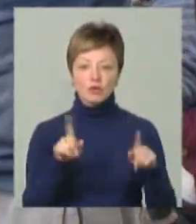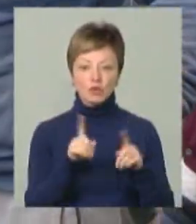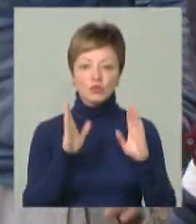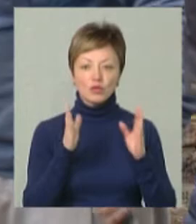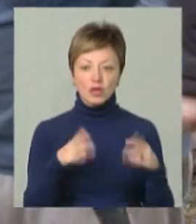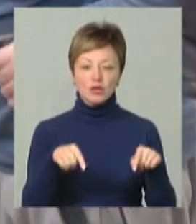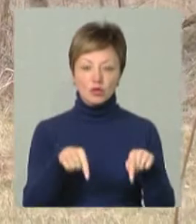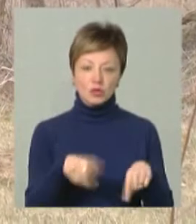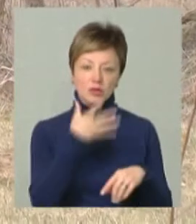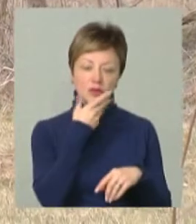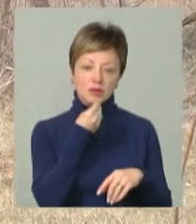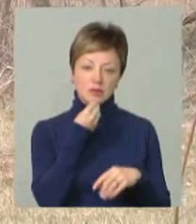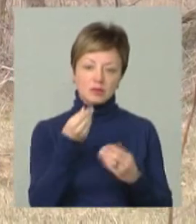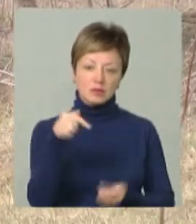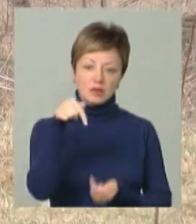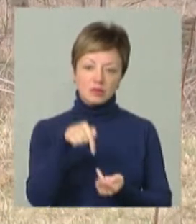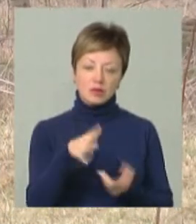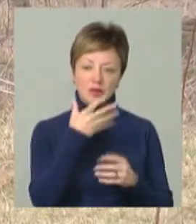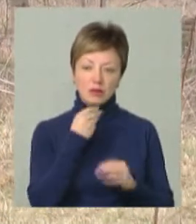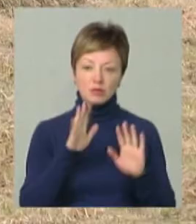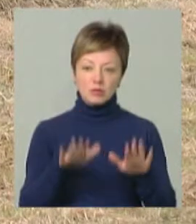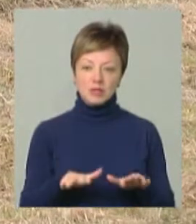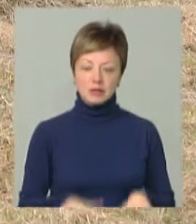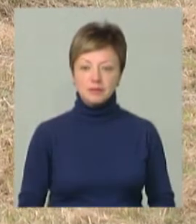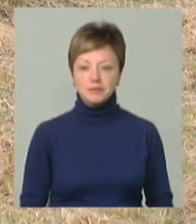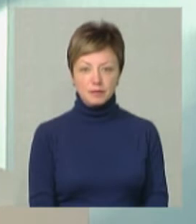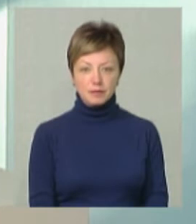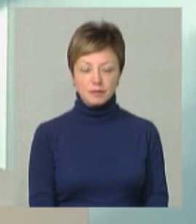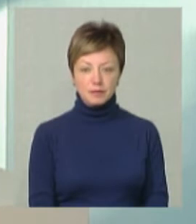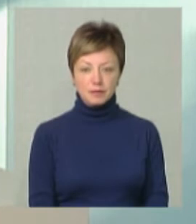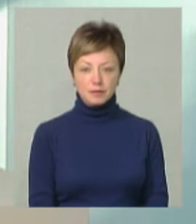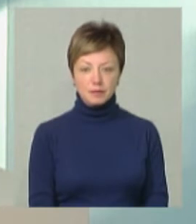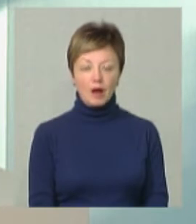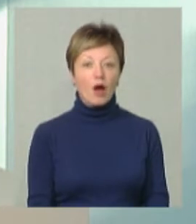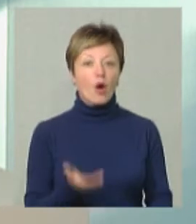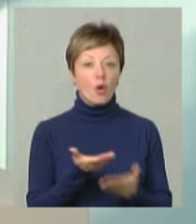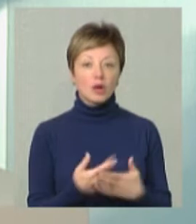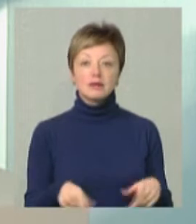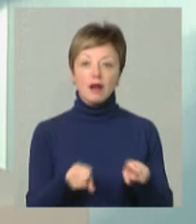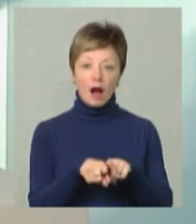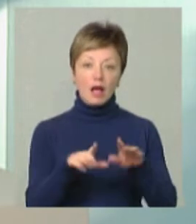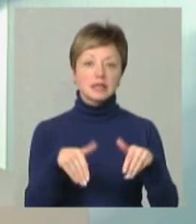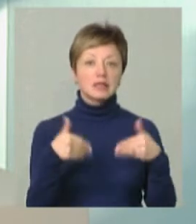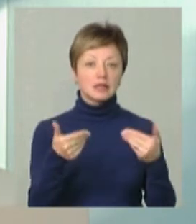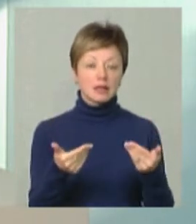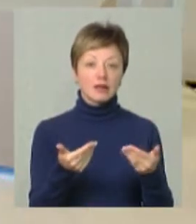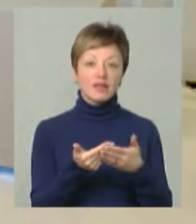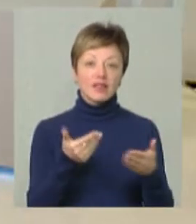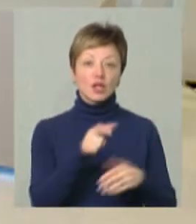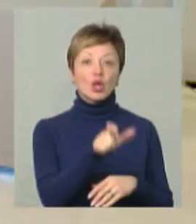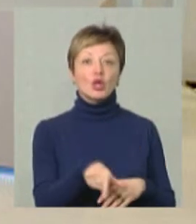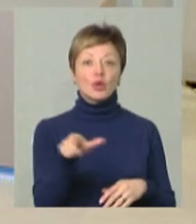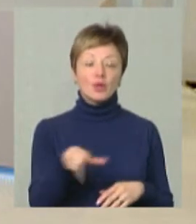воно буде от тут нам пасувати, що тут буде дуже гарне місце. От така ініціатива, яка йде